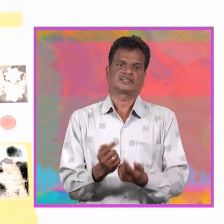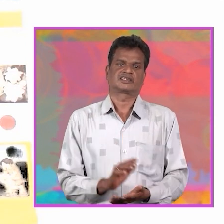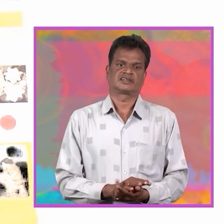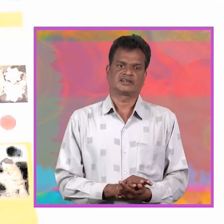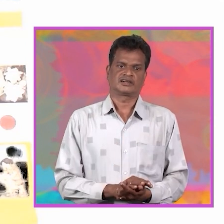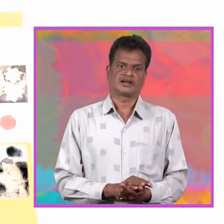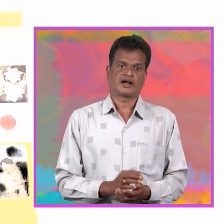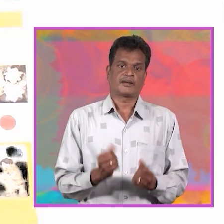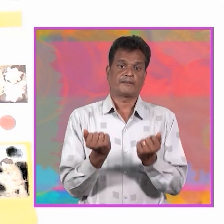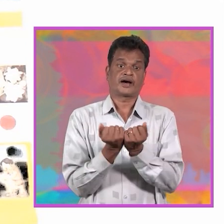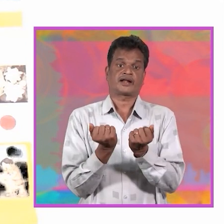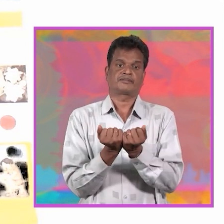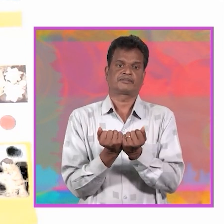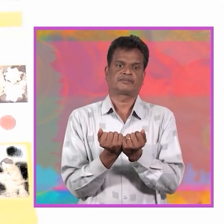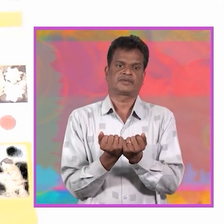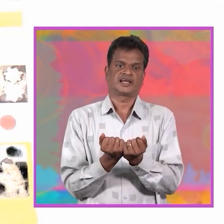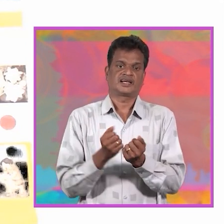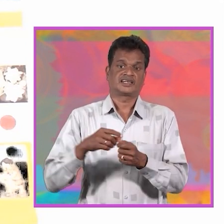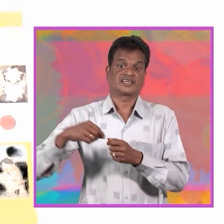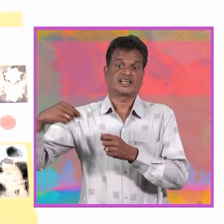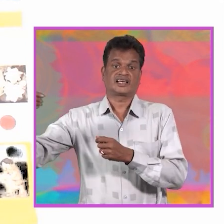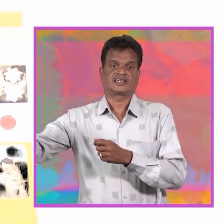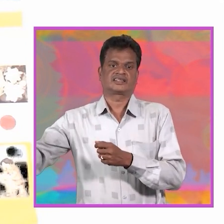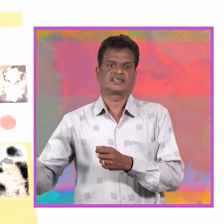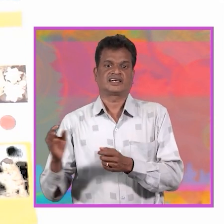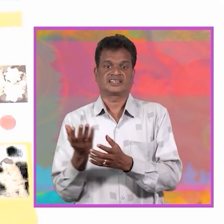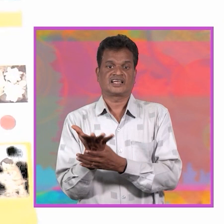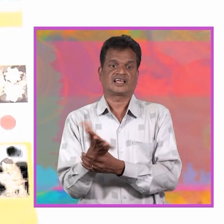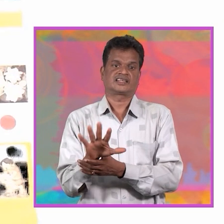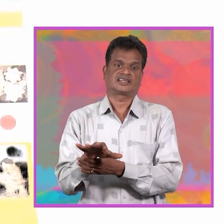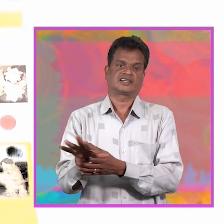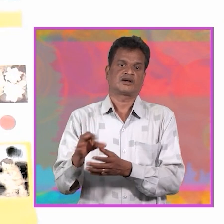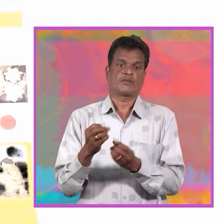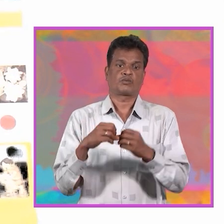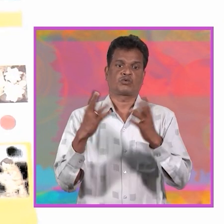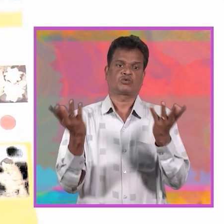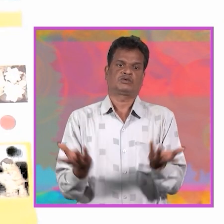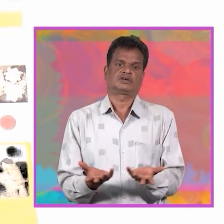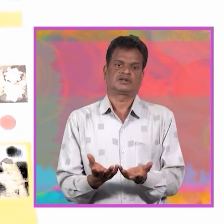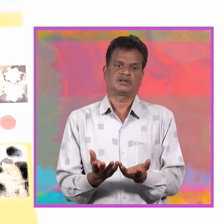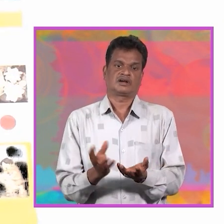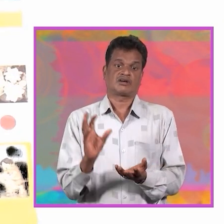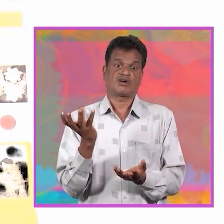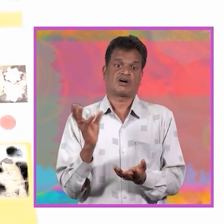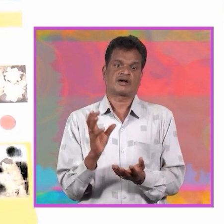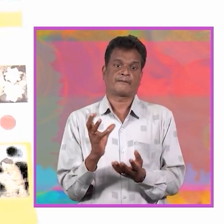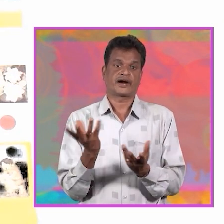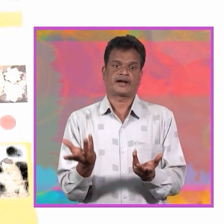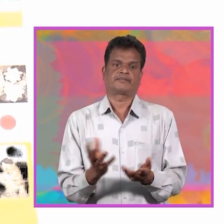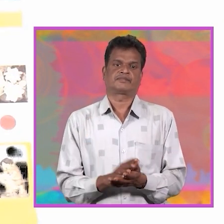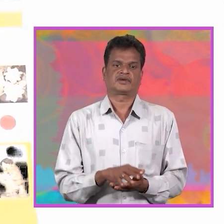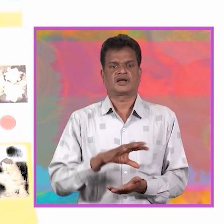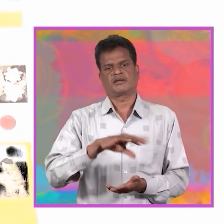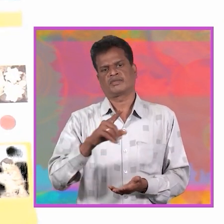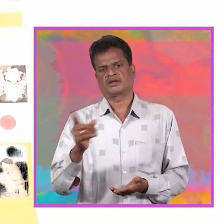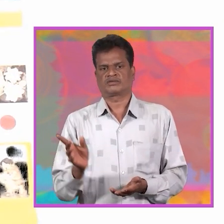எடுத்துக்கிட்டா மரம், கிளை, இலை, பூ, காய், பழம், இப்படி பல உறுப்புகள்